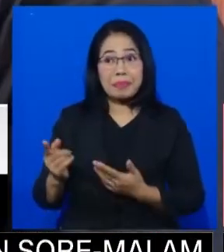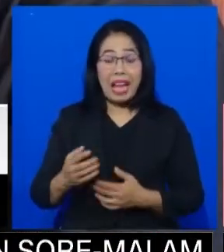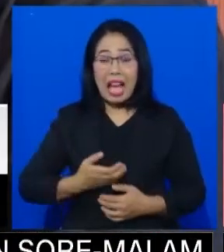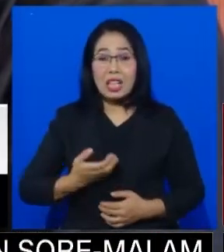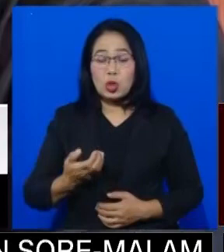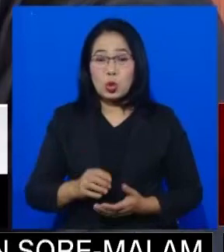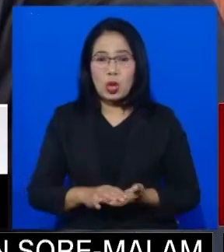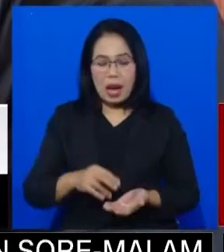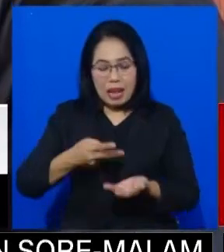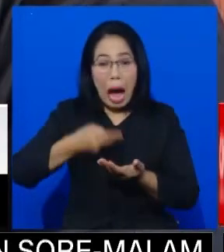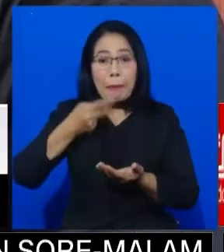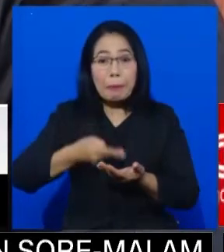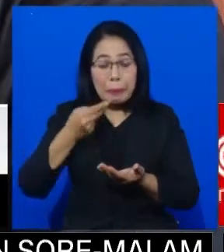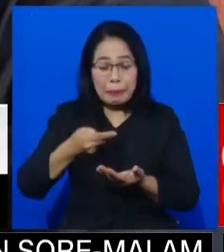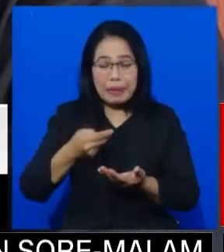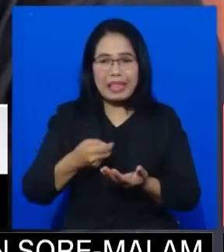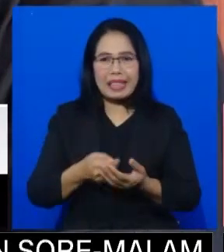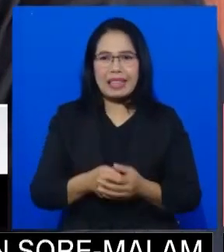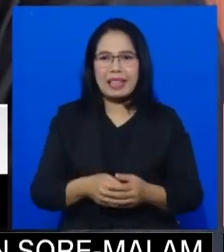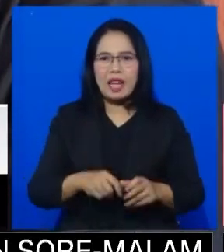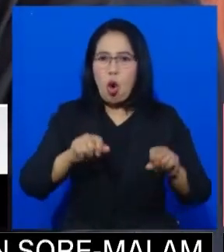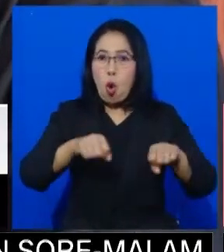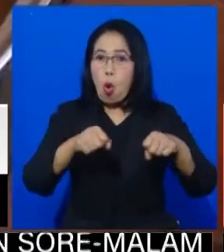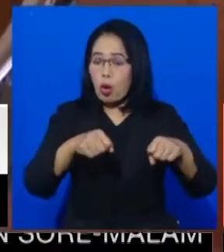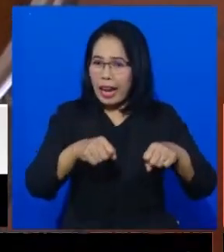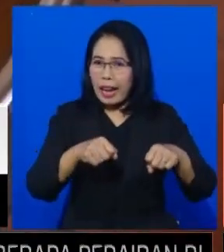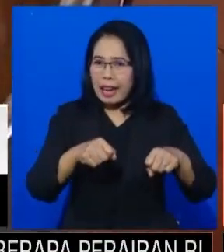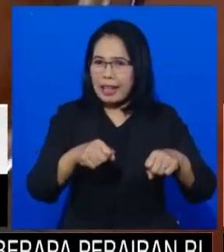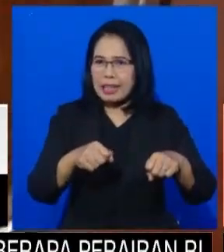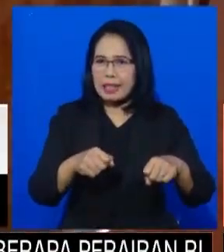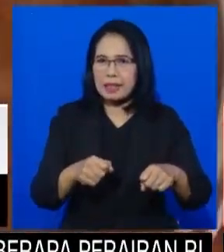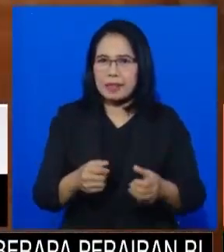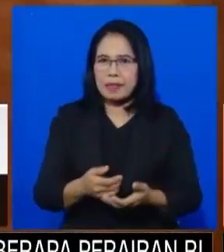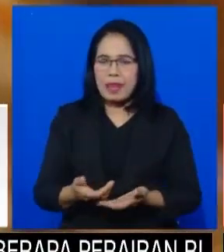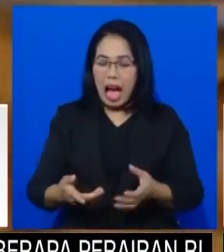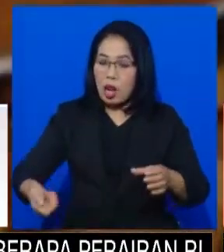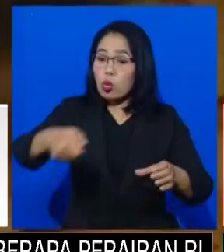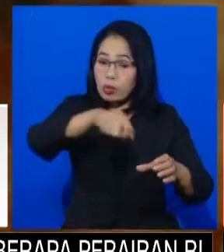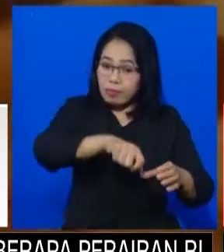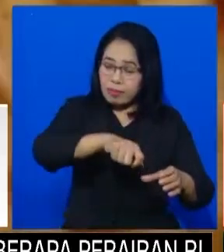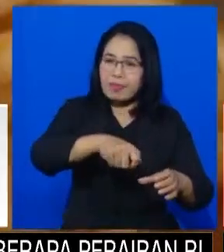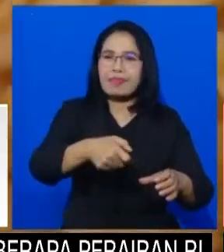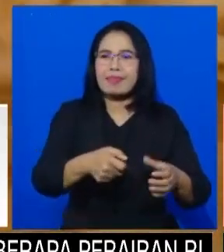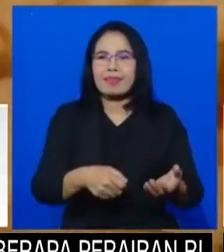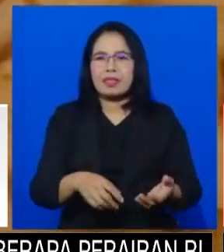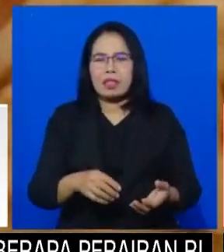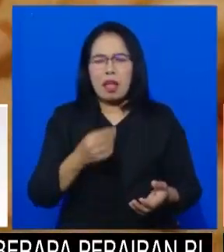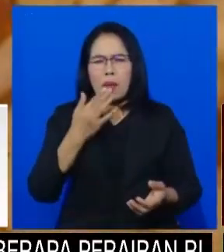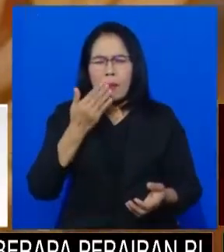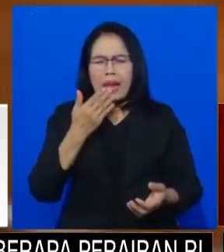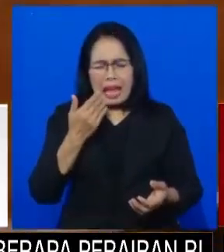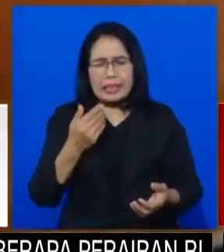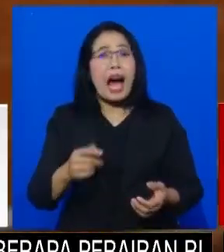dimsum goreng. Alasannya? Karena menurut aku ramen zila itu kuahnya juga enak, pedas yang suka pedas. Juga menurut